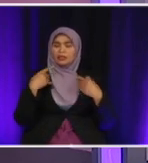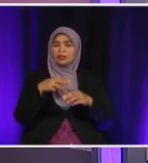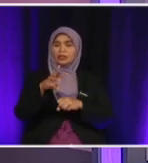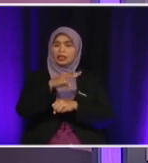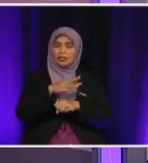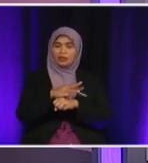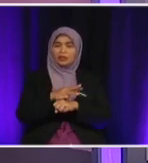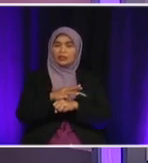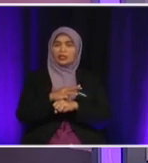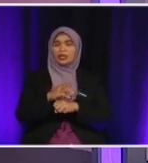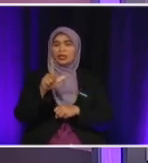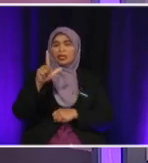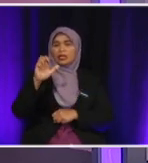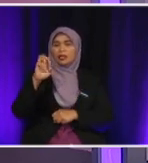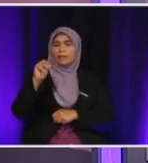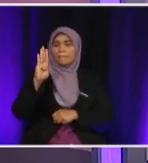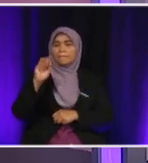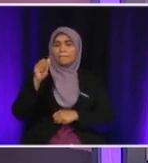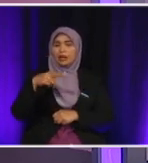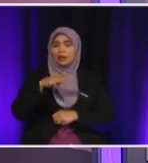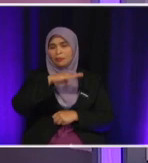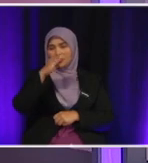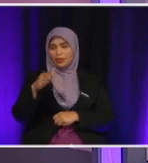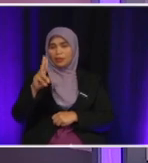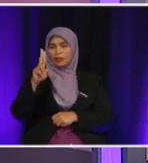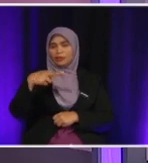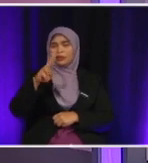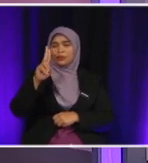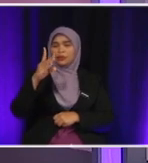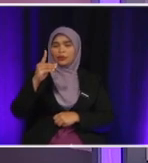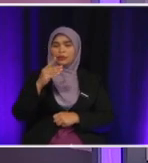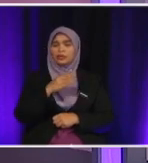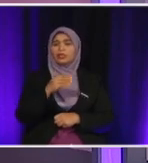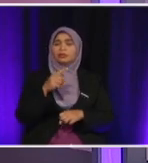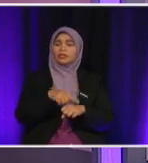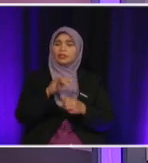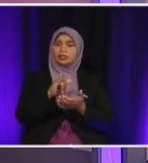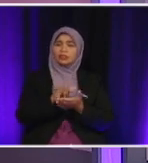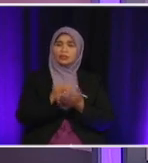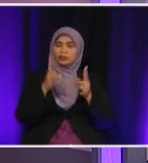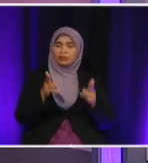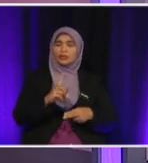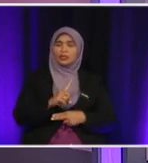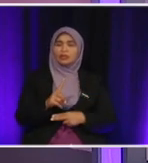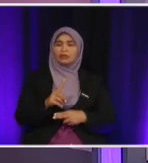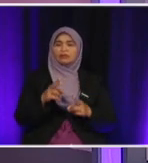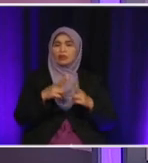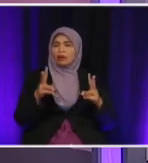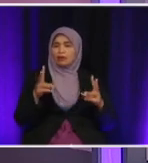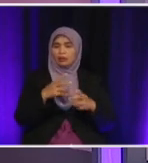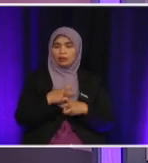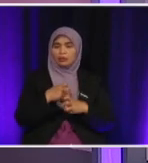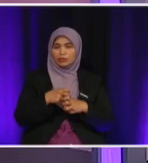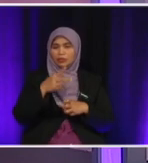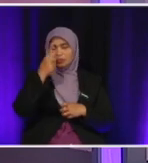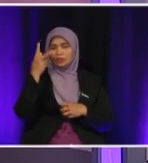Lembah Bukit uhud dan akhirnya umat Islam berhadapan dengan sayang getir karena mereka dikepung dari